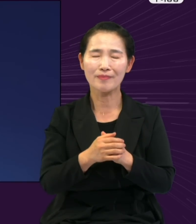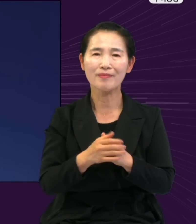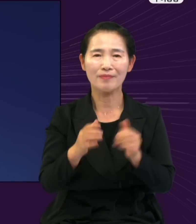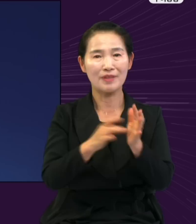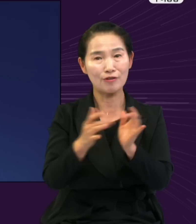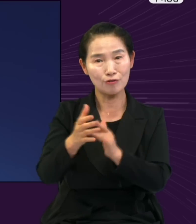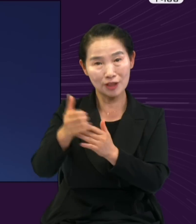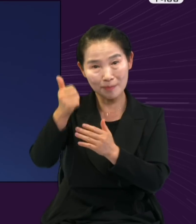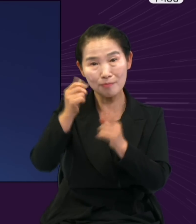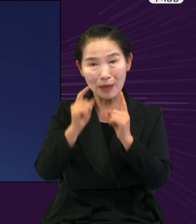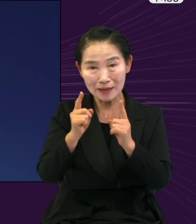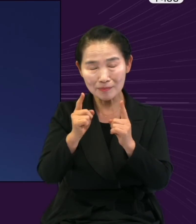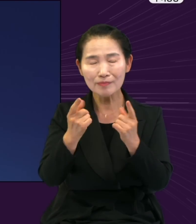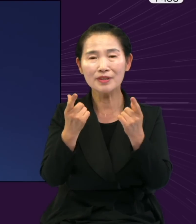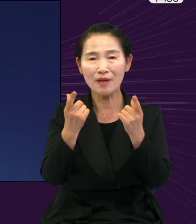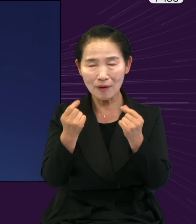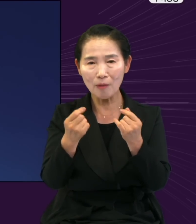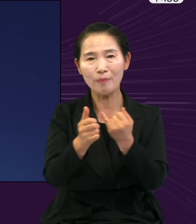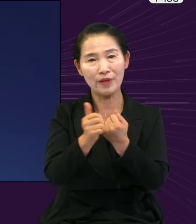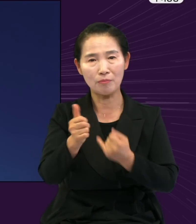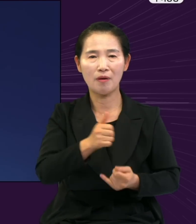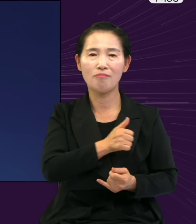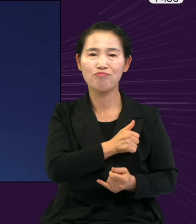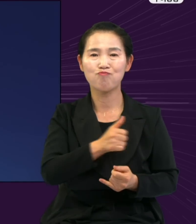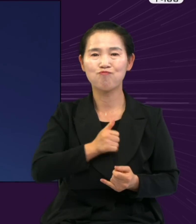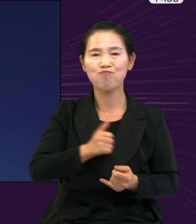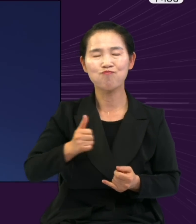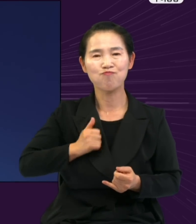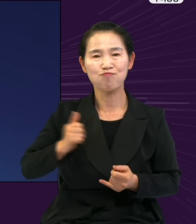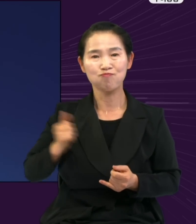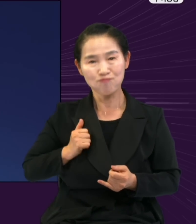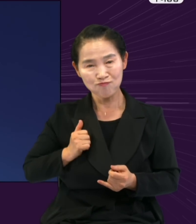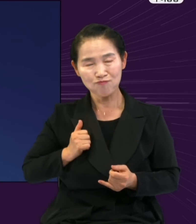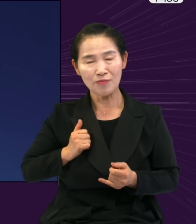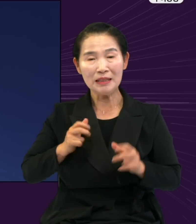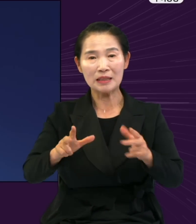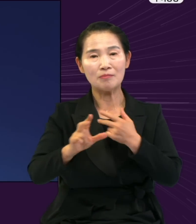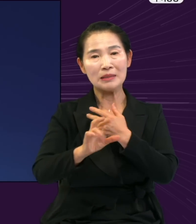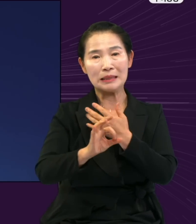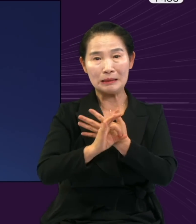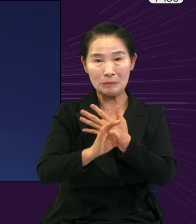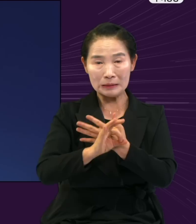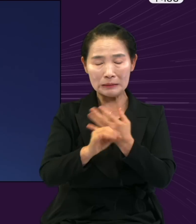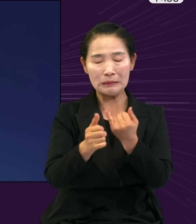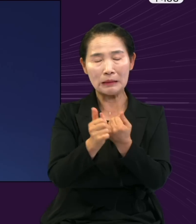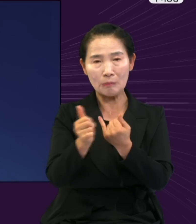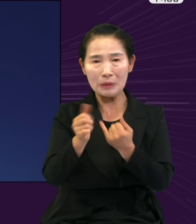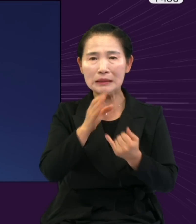남편 5이 있었지만, 그리고 지금 같이 있는 그 사람도 남편이 아니지요.